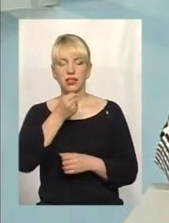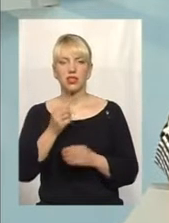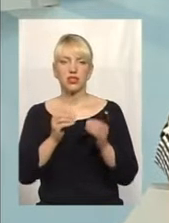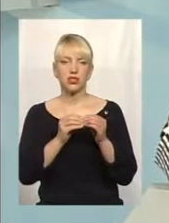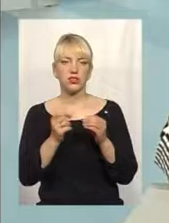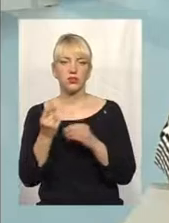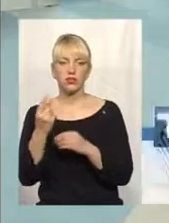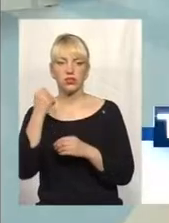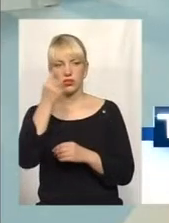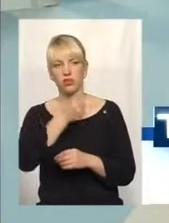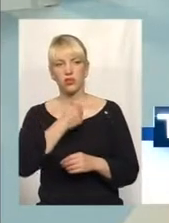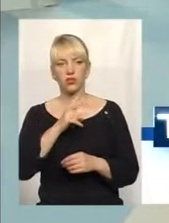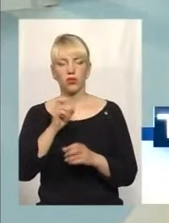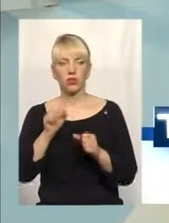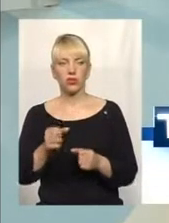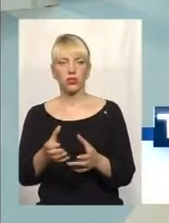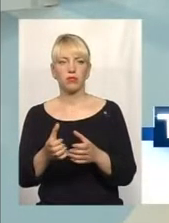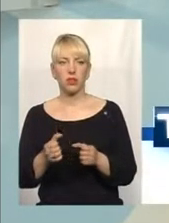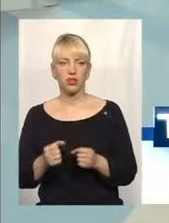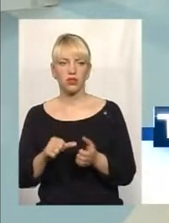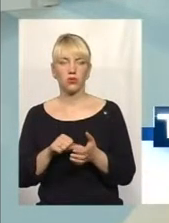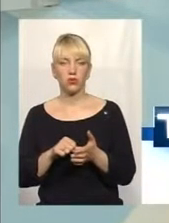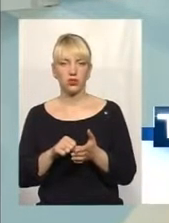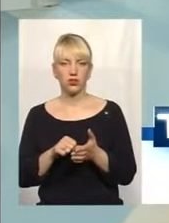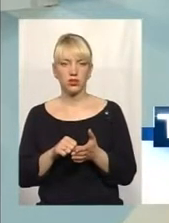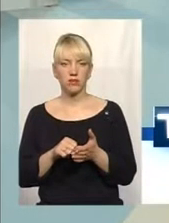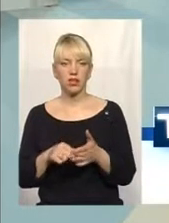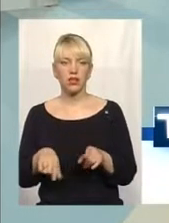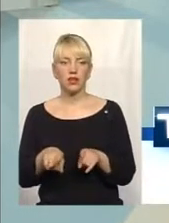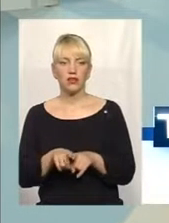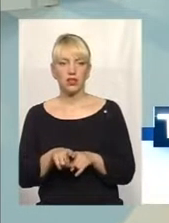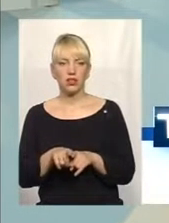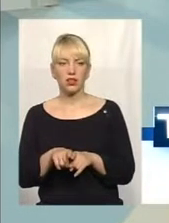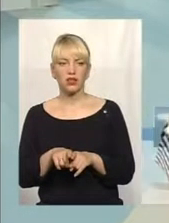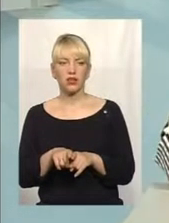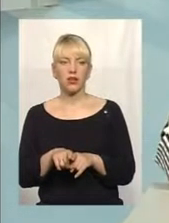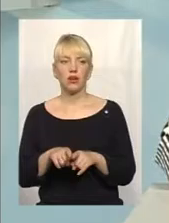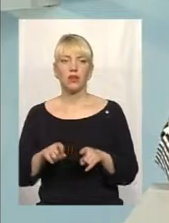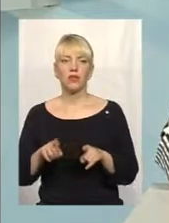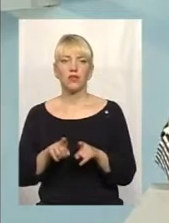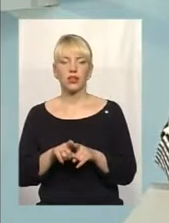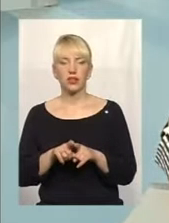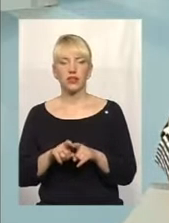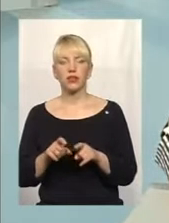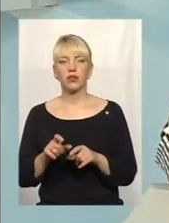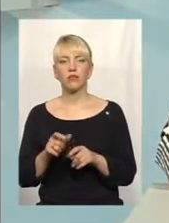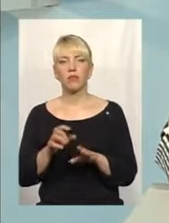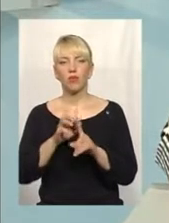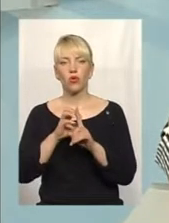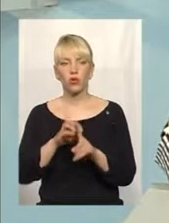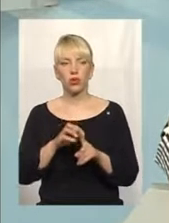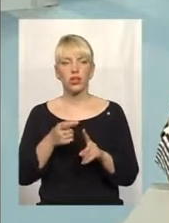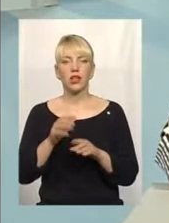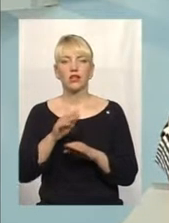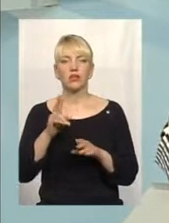10-11 років, яка вже може брати участь в таких походах. Це дитина, яка має досвід, можливо, хто вже з батьками